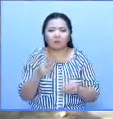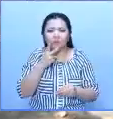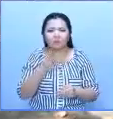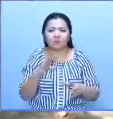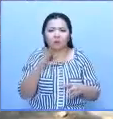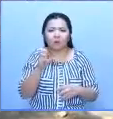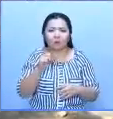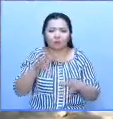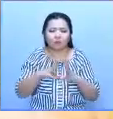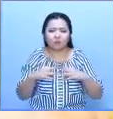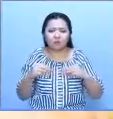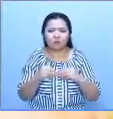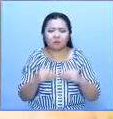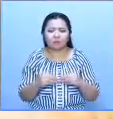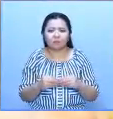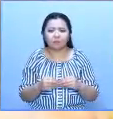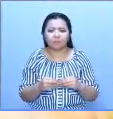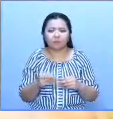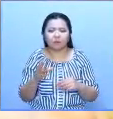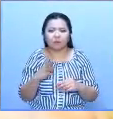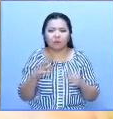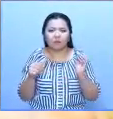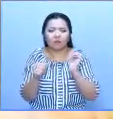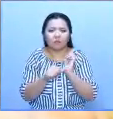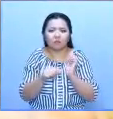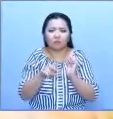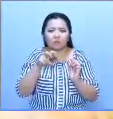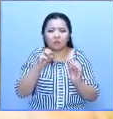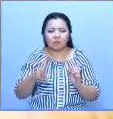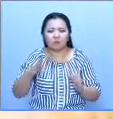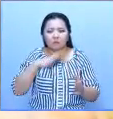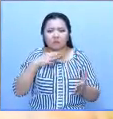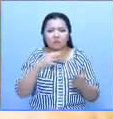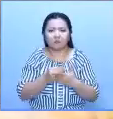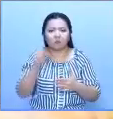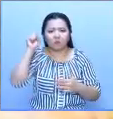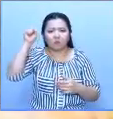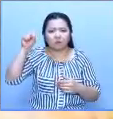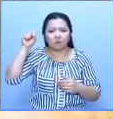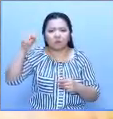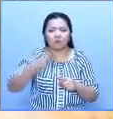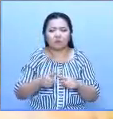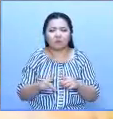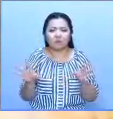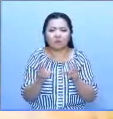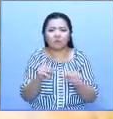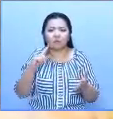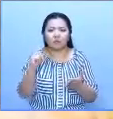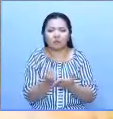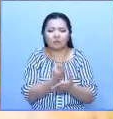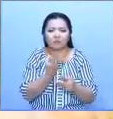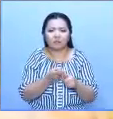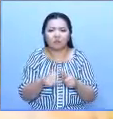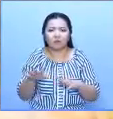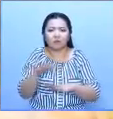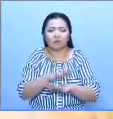в обществе. Почему мы проводим марафон шествия, как и во многих других европейских странах? Потому что мы единственный международный аккредитованный клубный